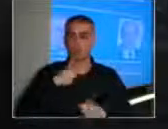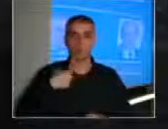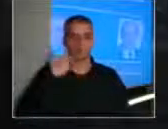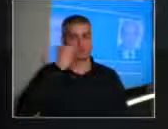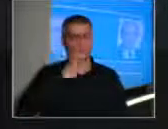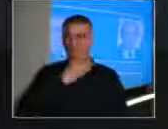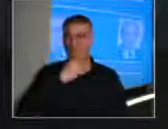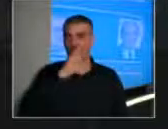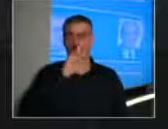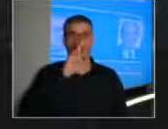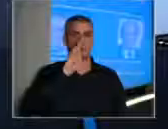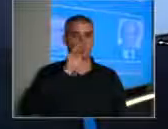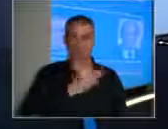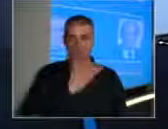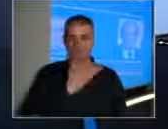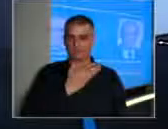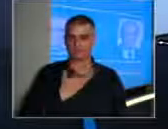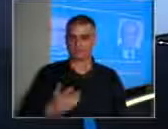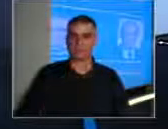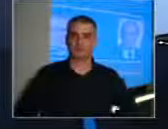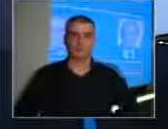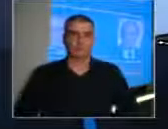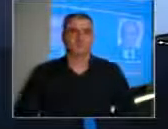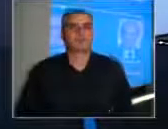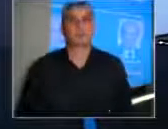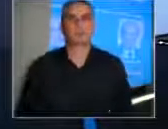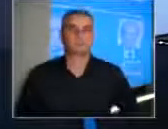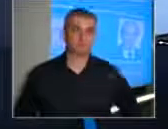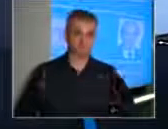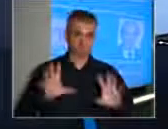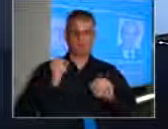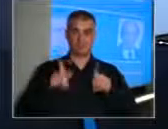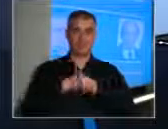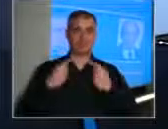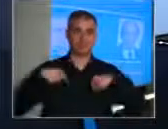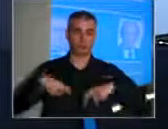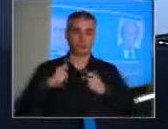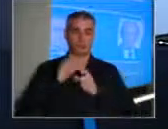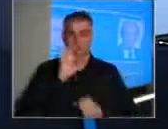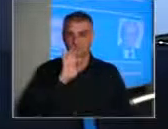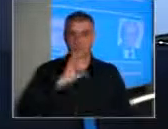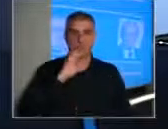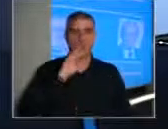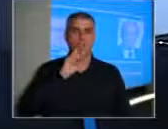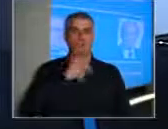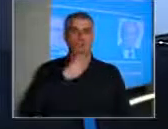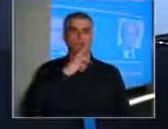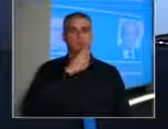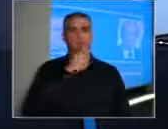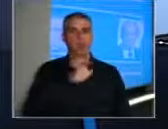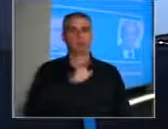פרגן בכל כמה. אז רגע, אז עכשיו בואו נראה, האם כמו שיושב ראש המפלגה שלך, משה כחלון, שר אוצר מצהיר,